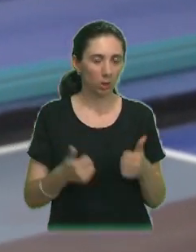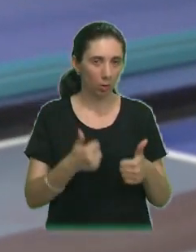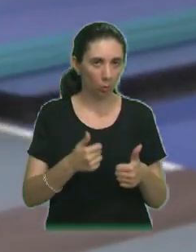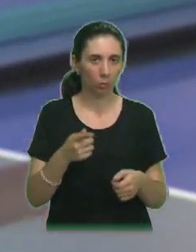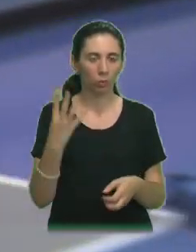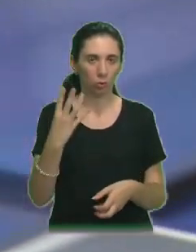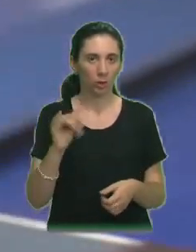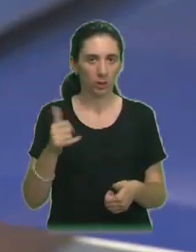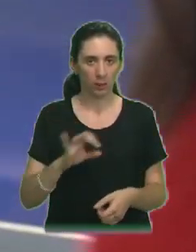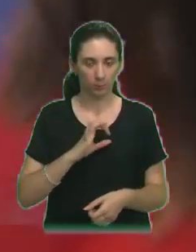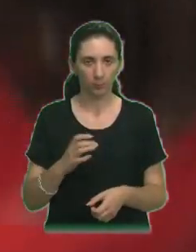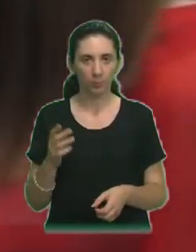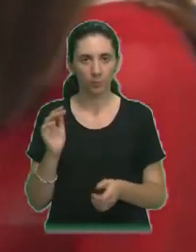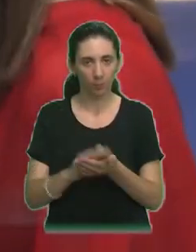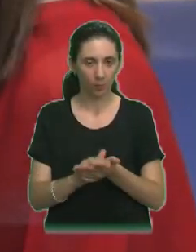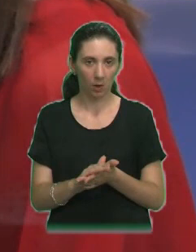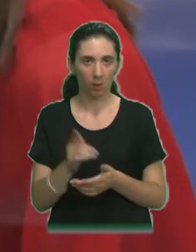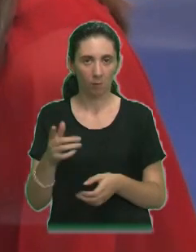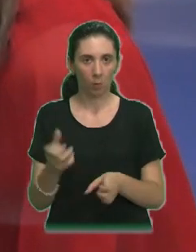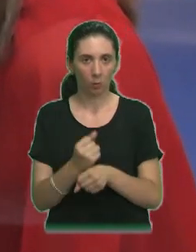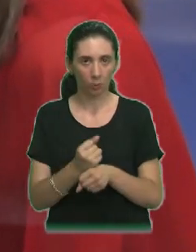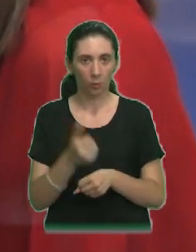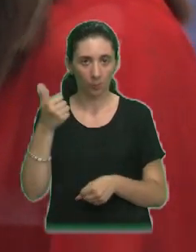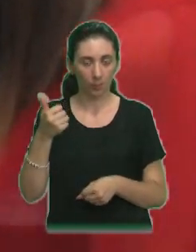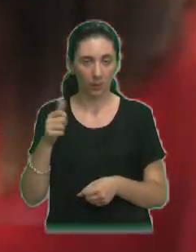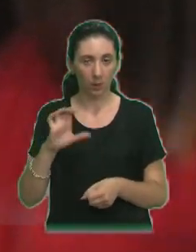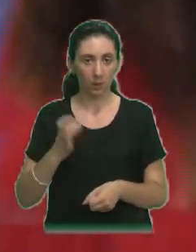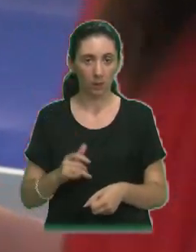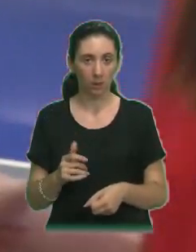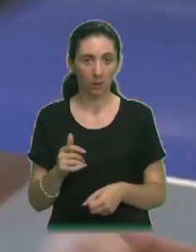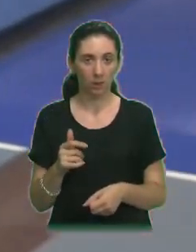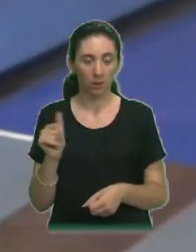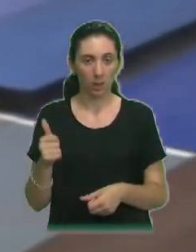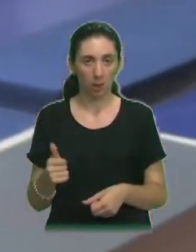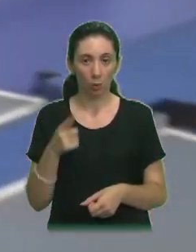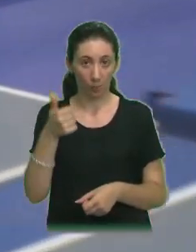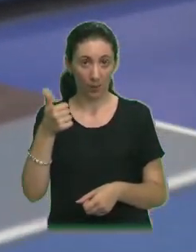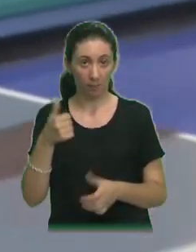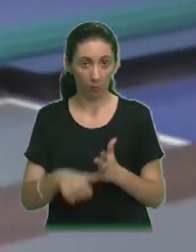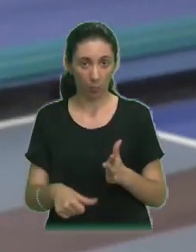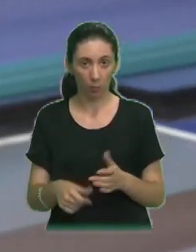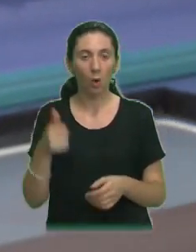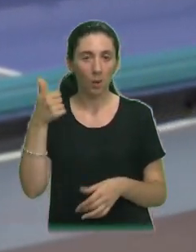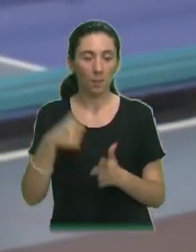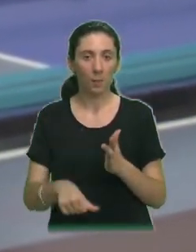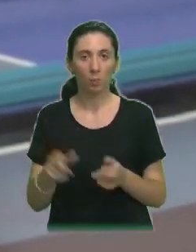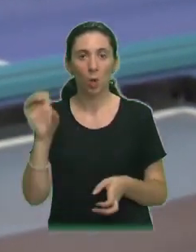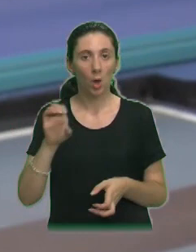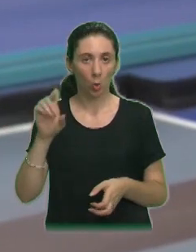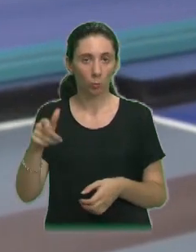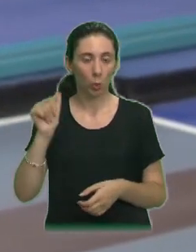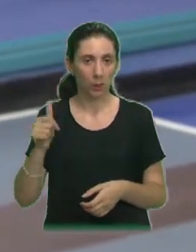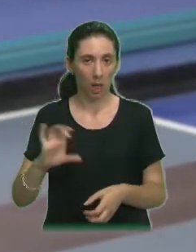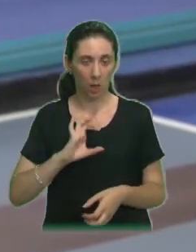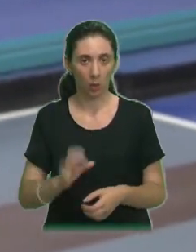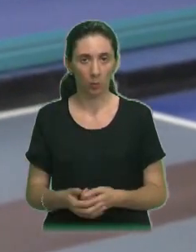Mm-hmm. Bravo, osvojila si zlato, to je tvoje prvo zlato, ili tako? Da, to je moje prvo, mislim prvo europsko zlato.